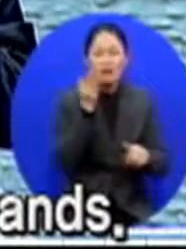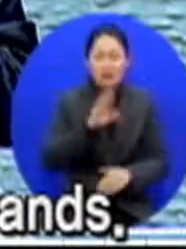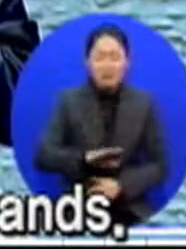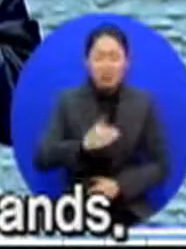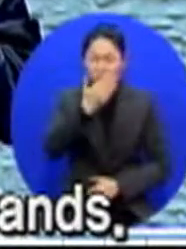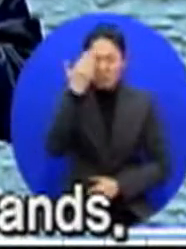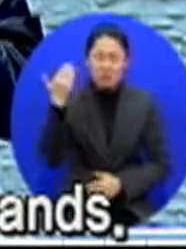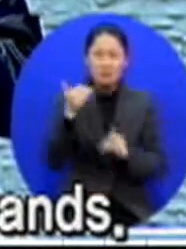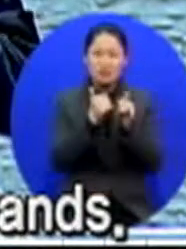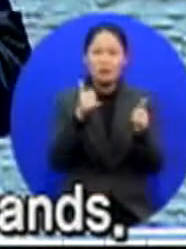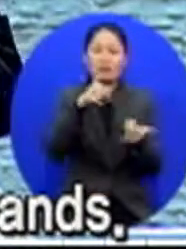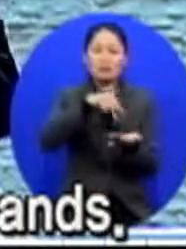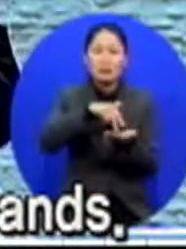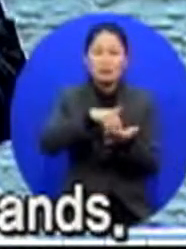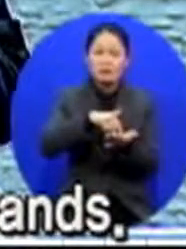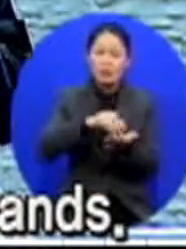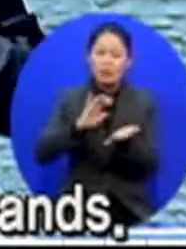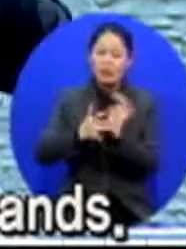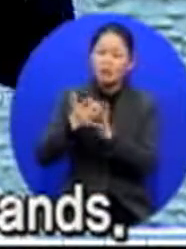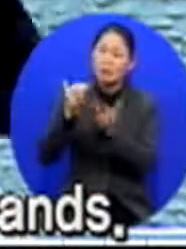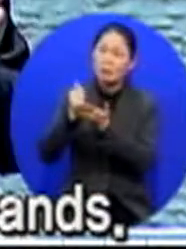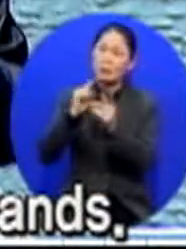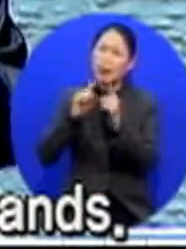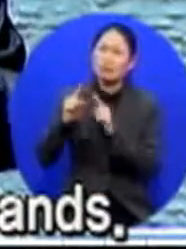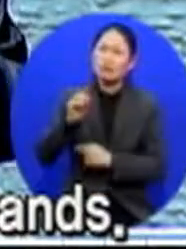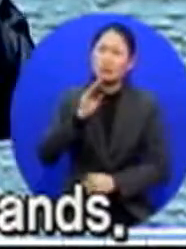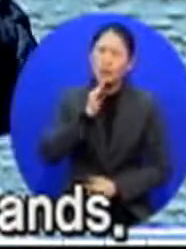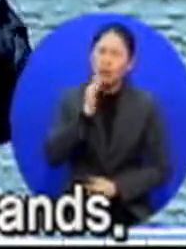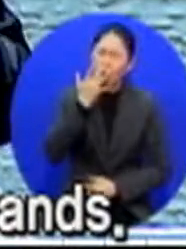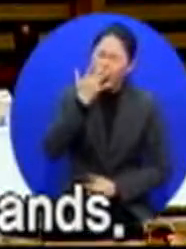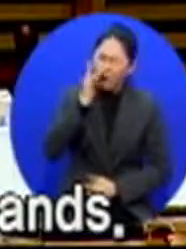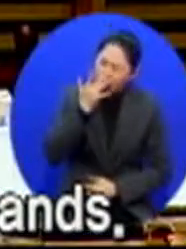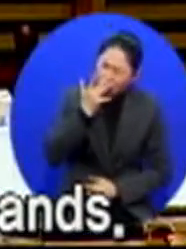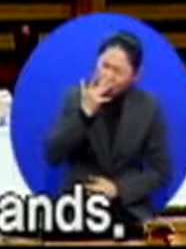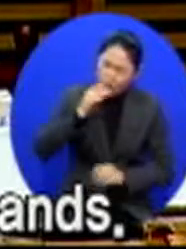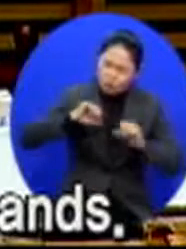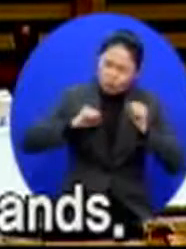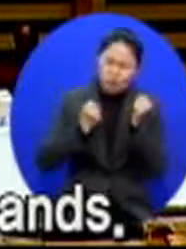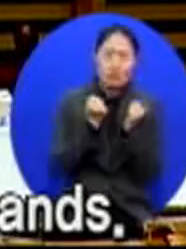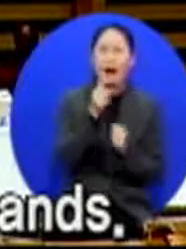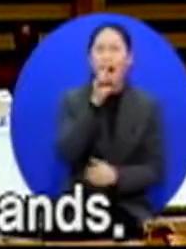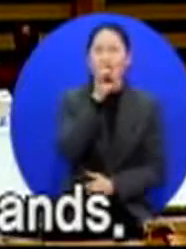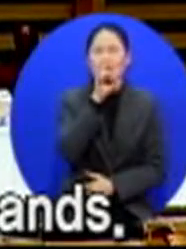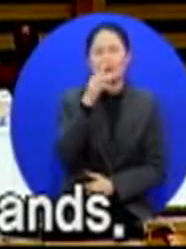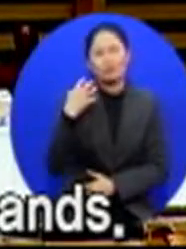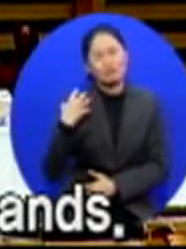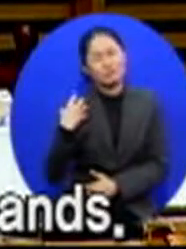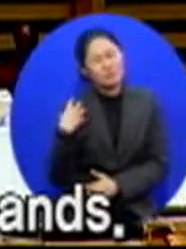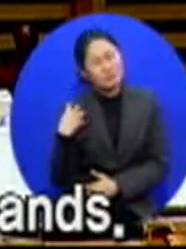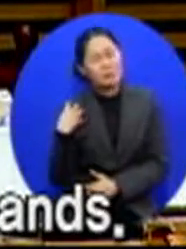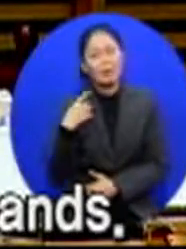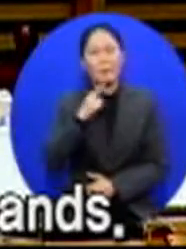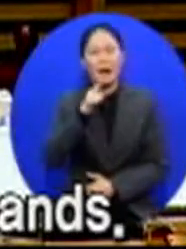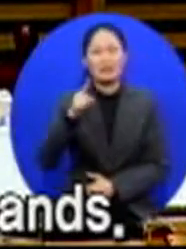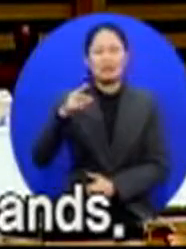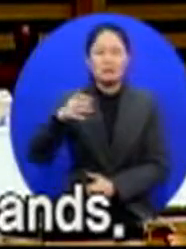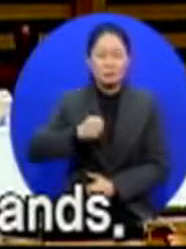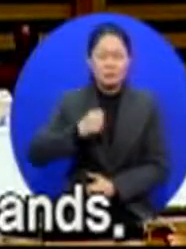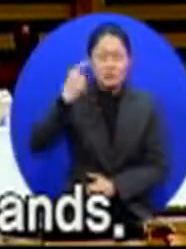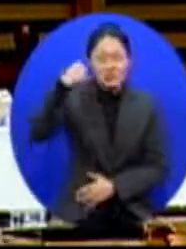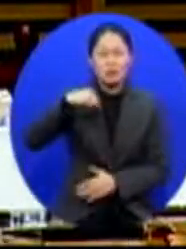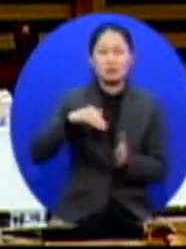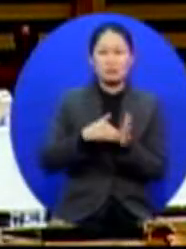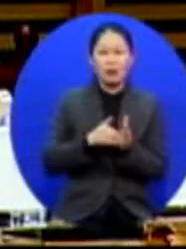청년에게 있어서는 예수님의 그 말씀이 토 뭐지 순종할 수 없는 부담스러운 말씀으로 느껴졌어요